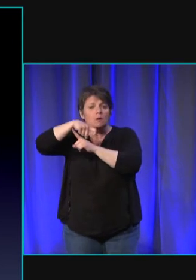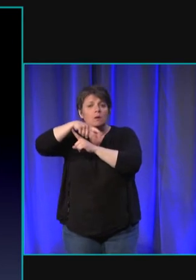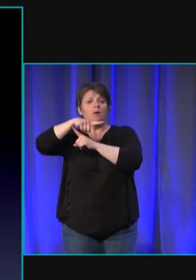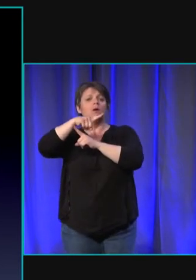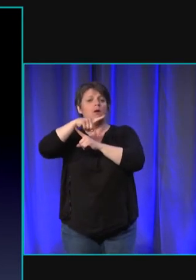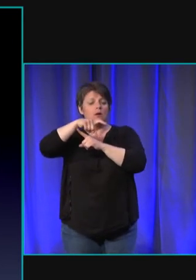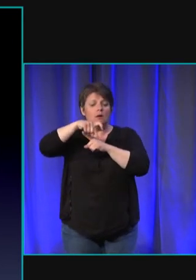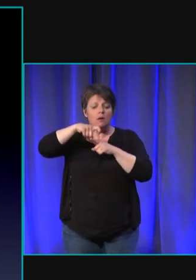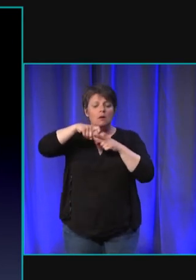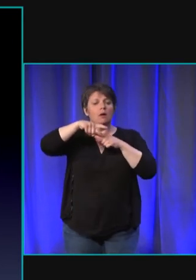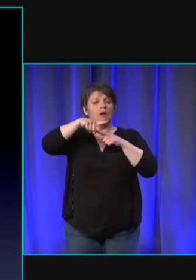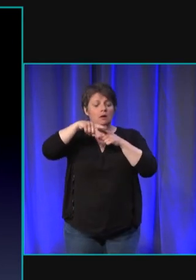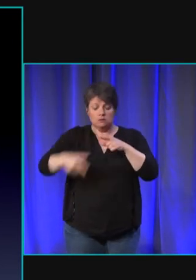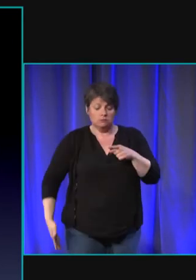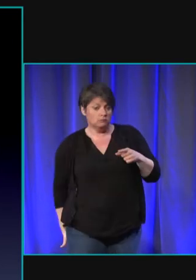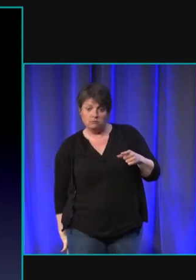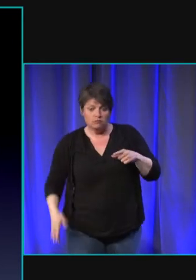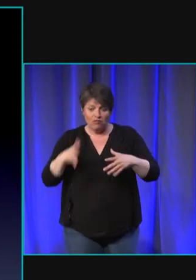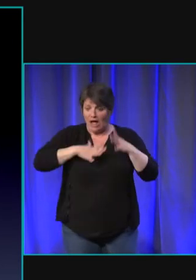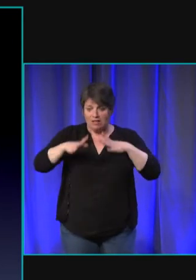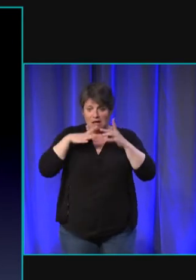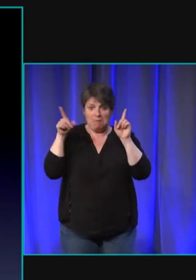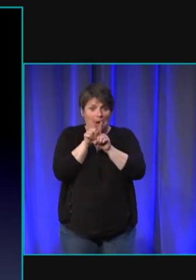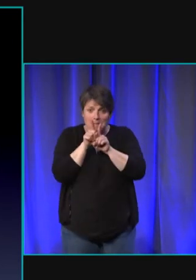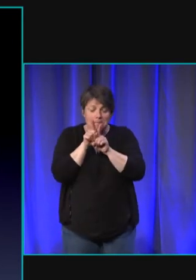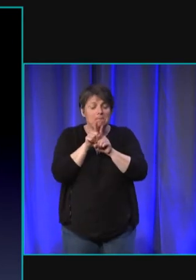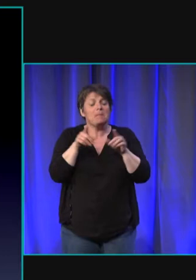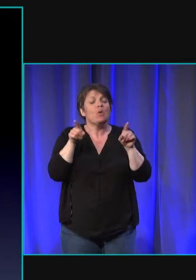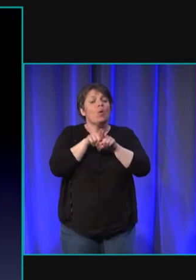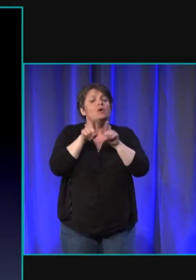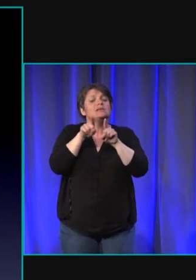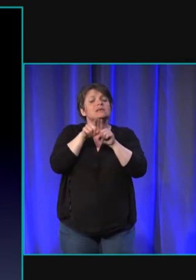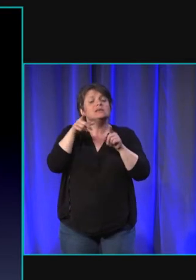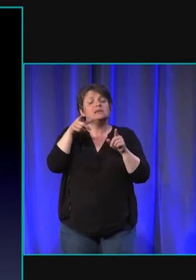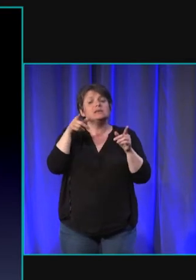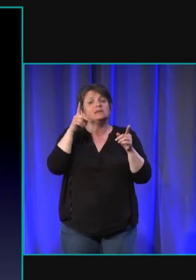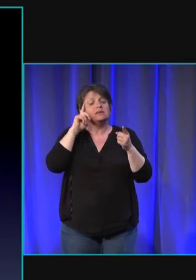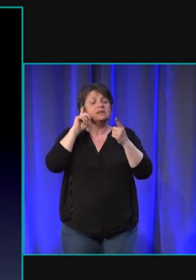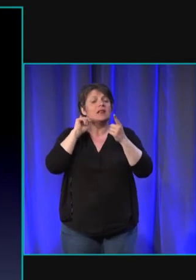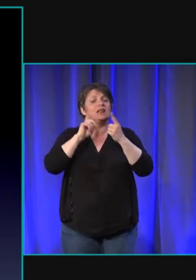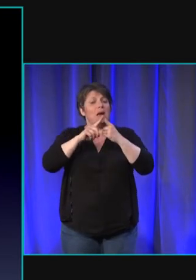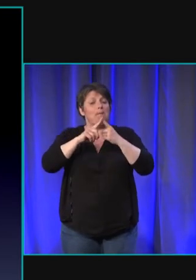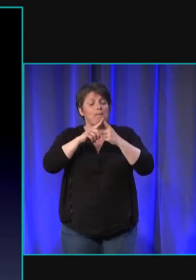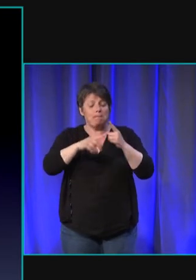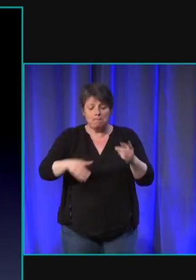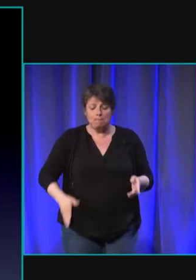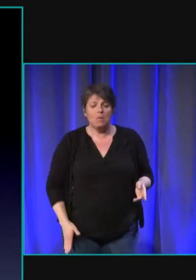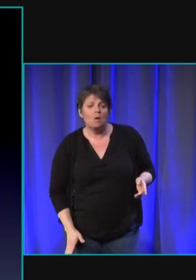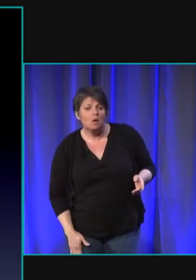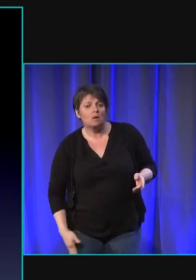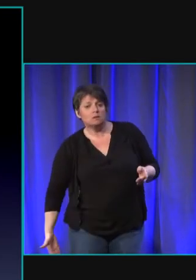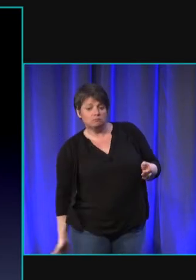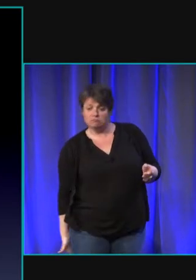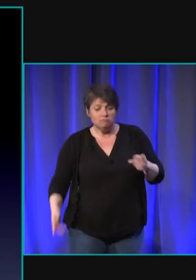de la jambe. Et puis c'est vrai pour le travail produit au niveau des quadriceps et au niveau des